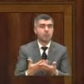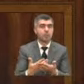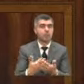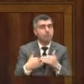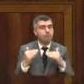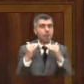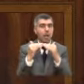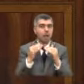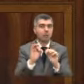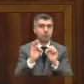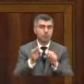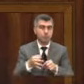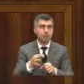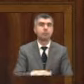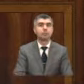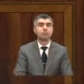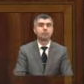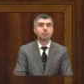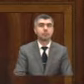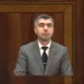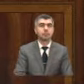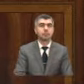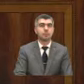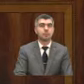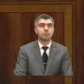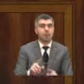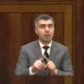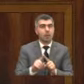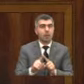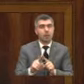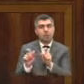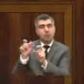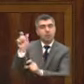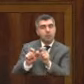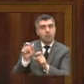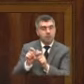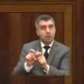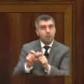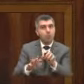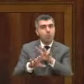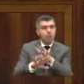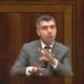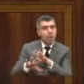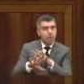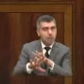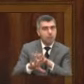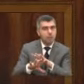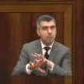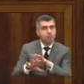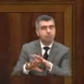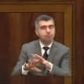انه واحد يعني شريحه من المجتمع ديالنا تضررت في